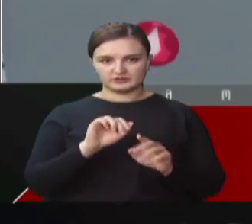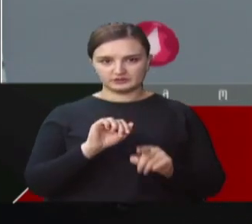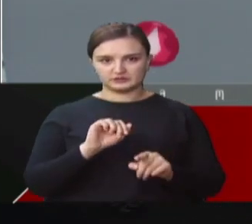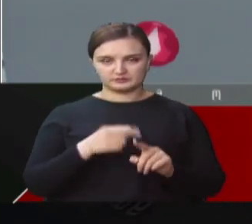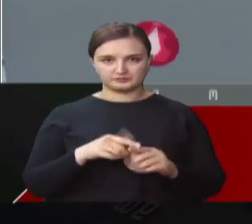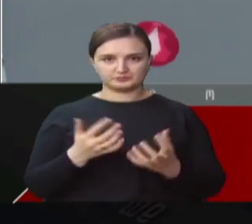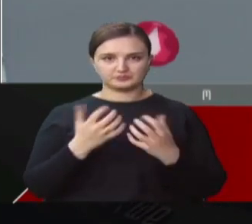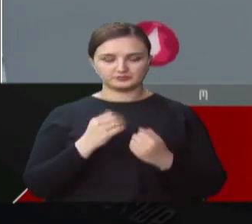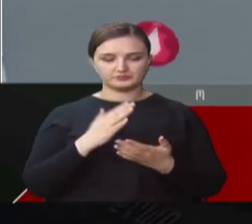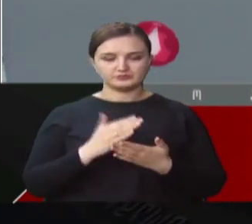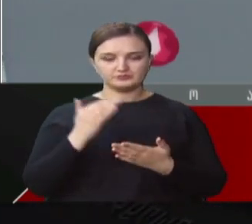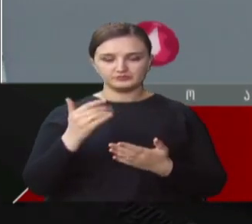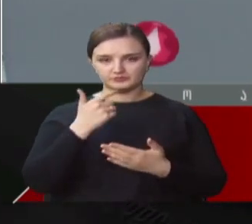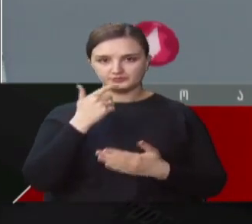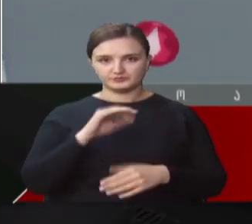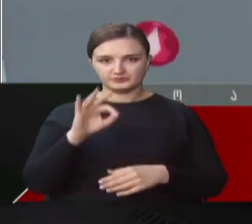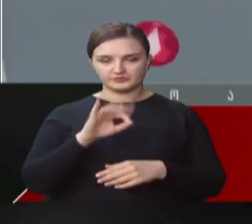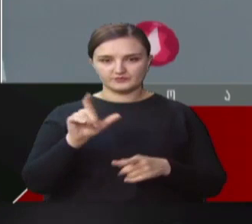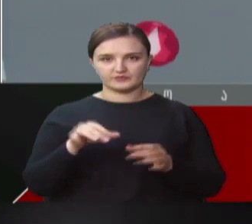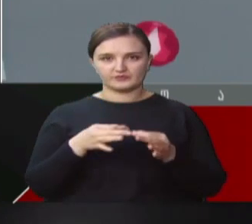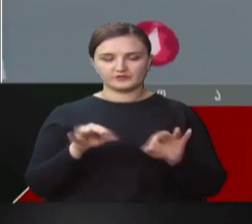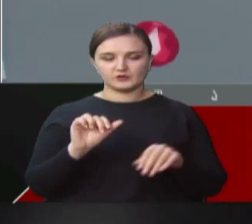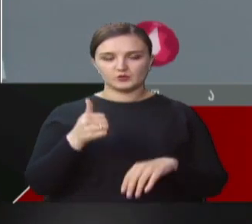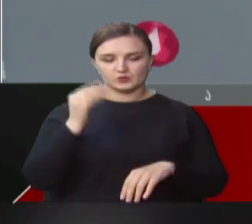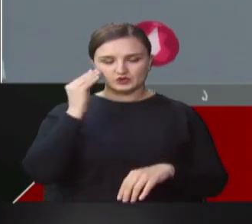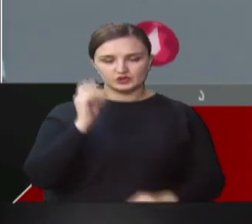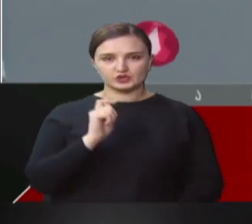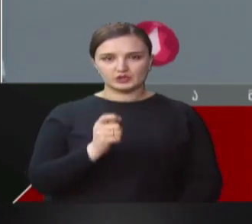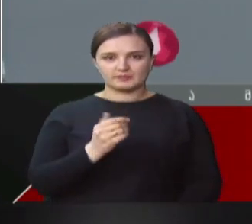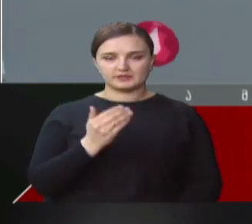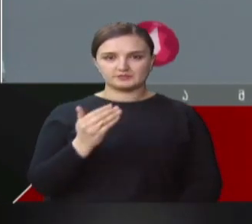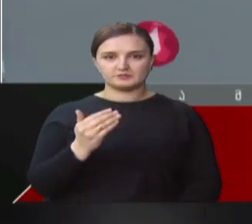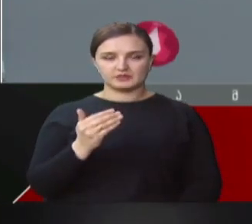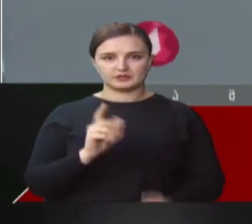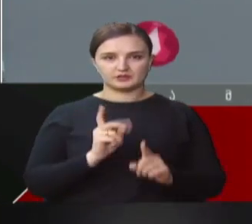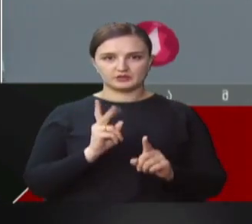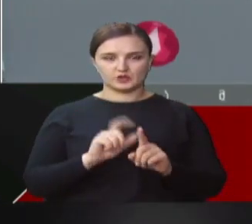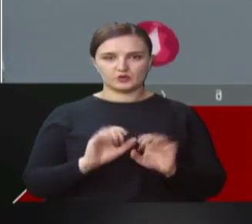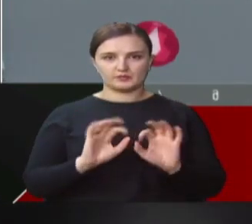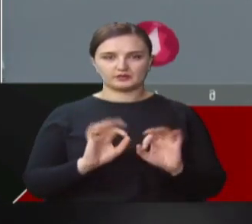ჩარევაც კი მისაღებია მისთვის მიხეილ სააკაშვილის გამოსახსნელად. როგორ შეაფასებთ მის ასეთ კომენტარს?